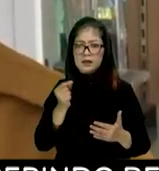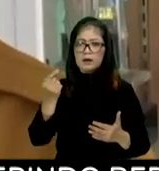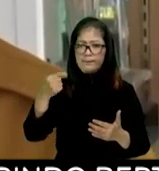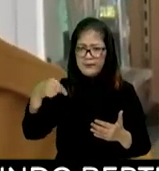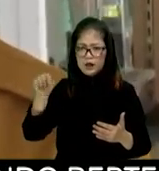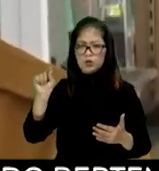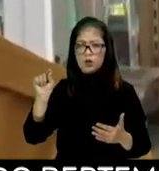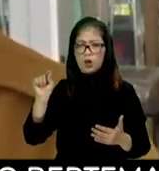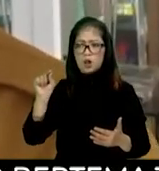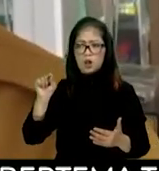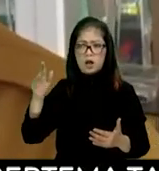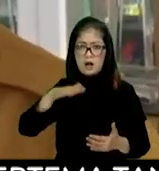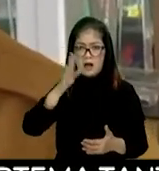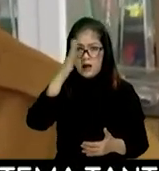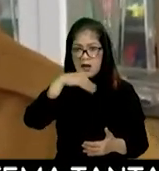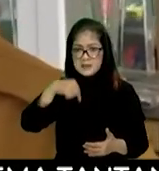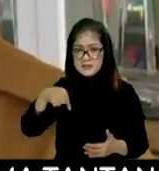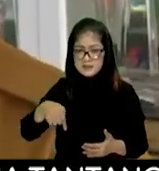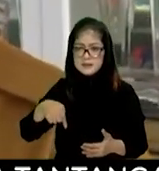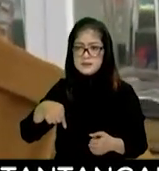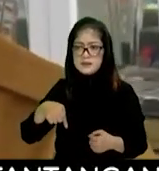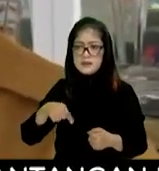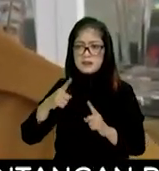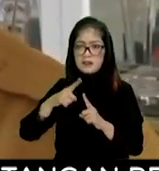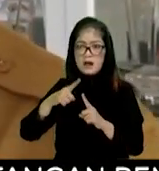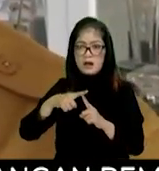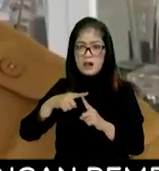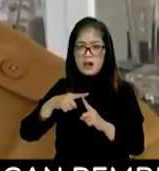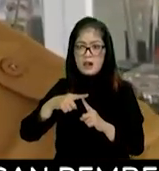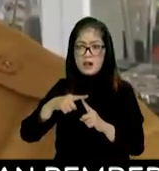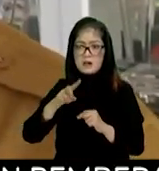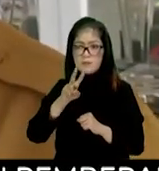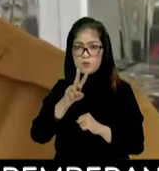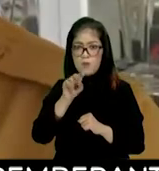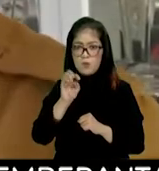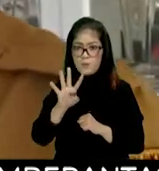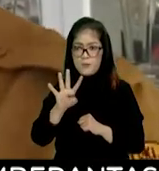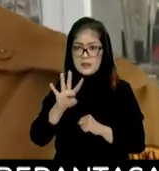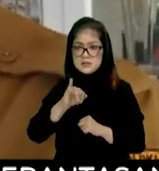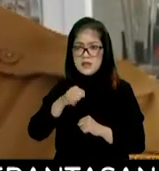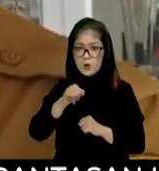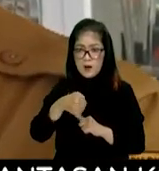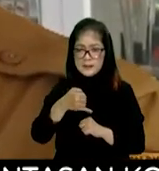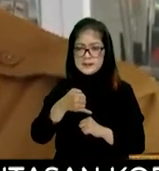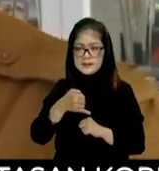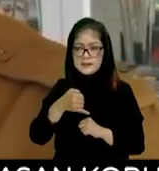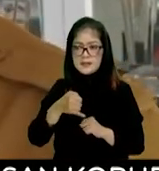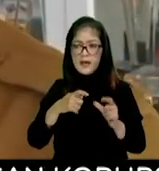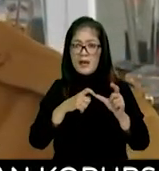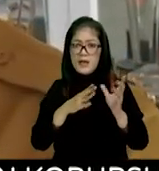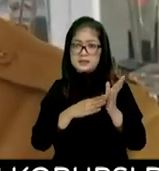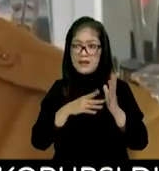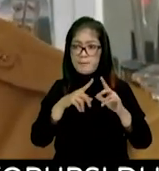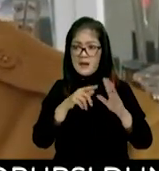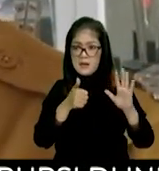untuk hari ini tanggal 24 Januari 2016 Pan